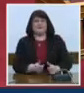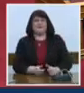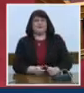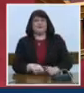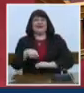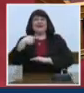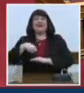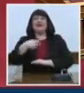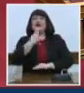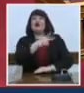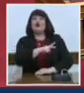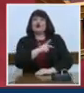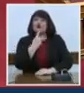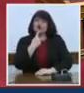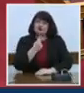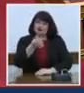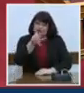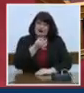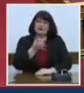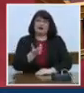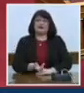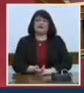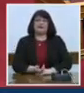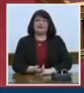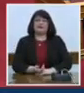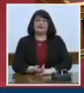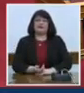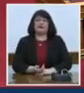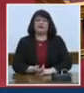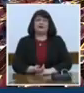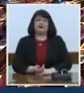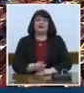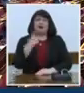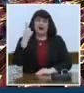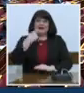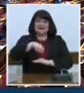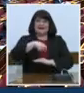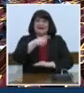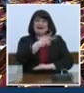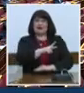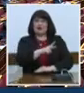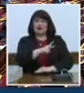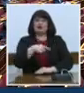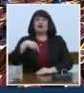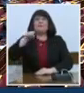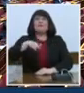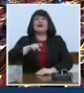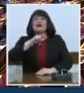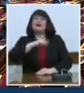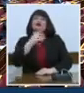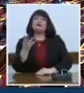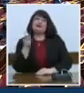θυμάτων, ένας μάλιστα εκ των οποίων ήταν και υποψήφιος βουλευτής του Μέρα 25.